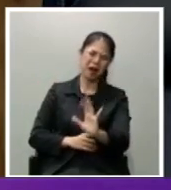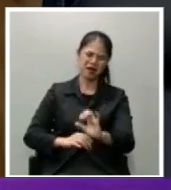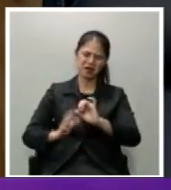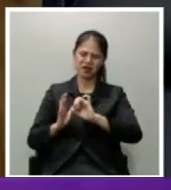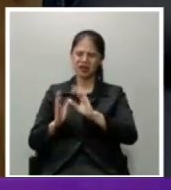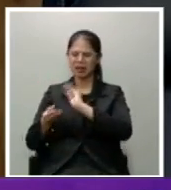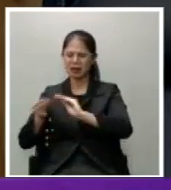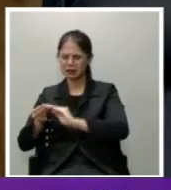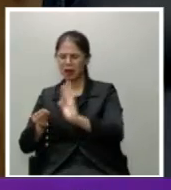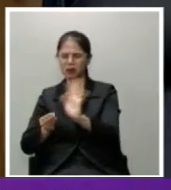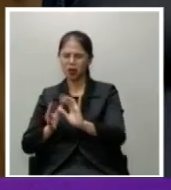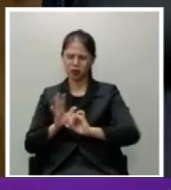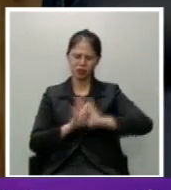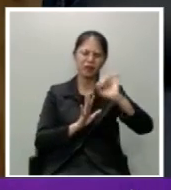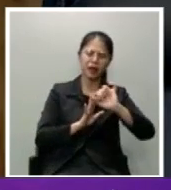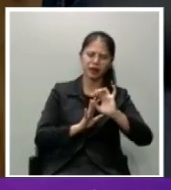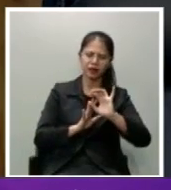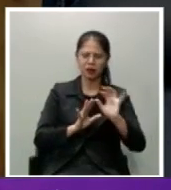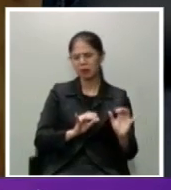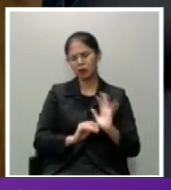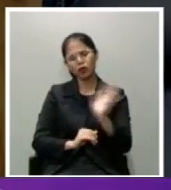ปเชียงใหม่และสระบุรี